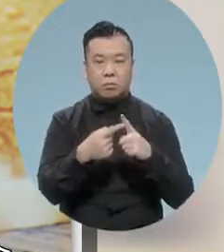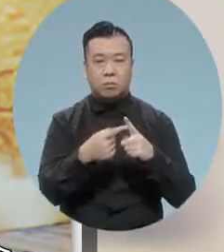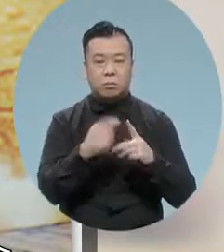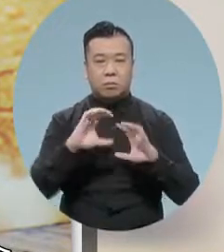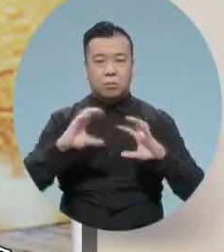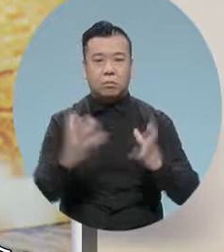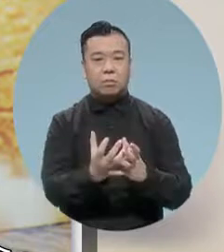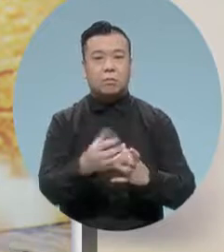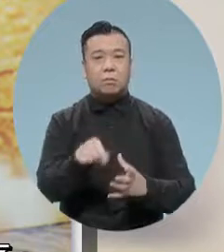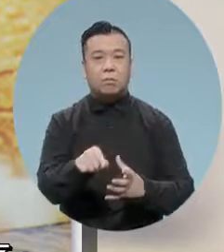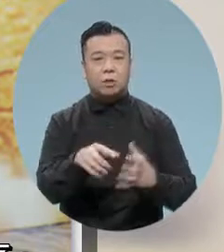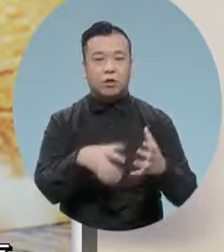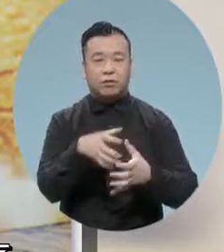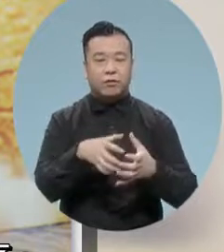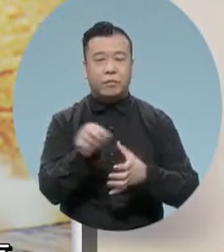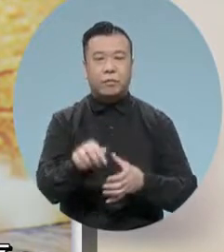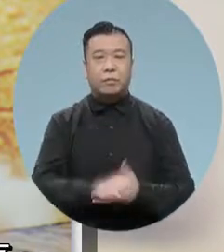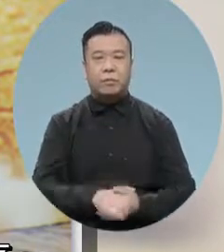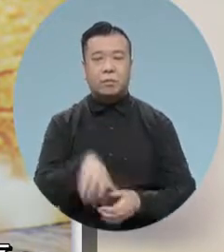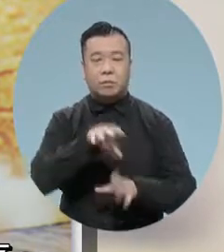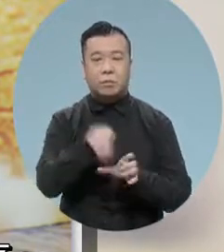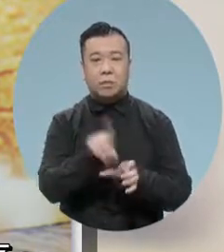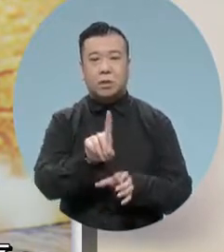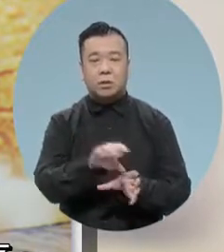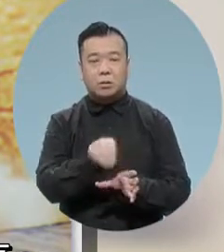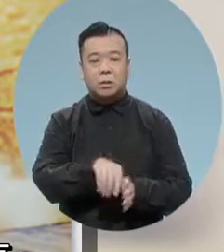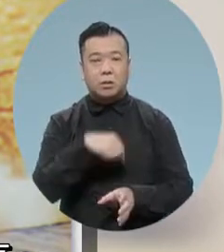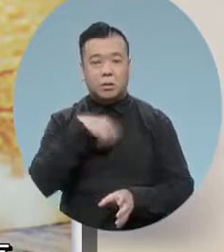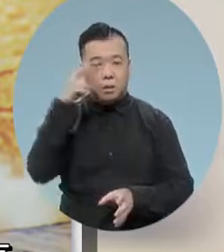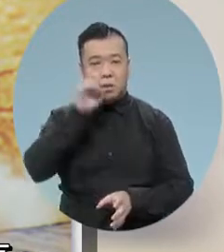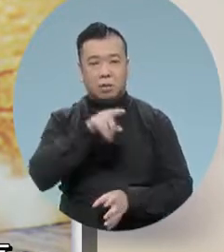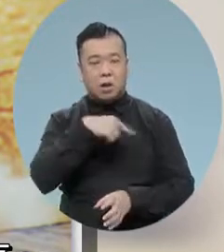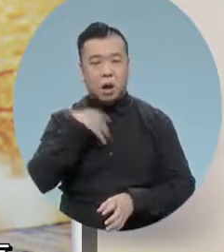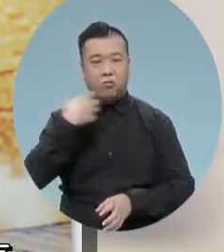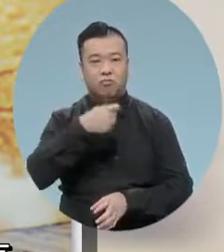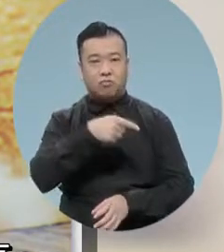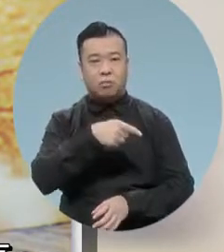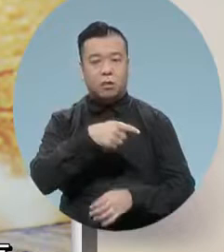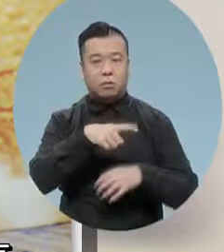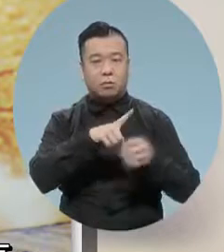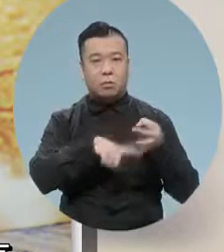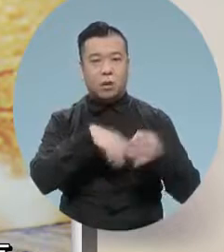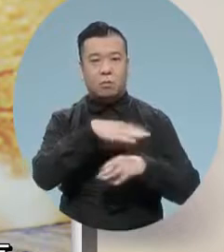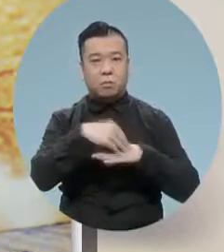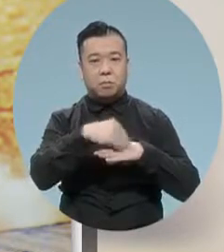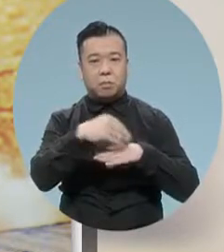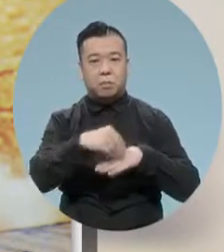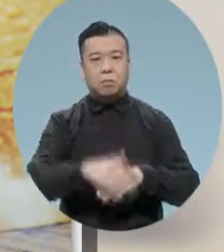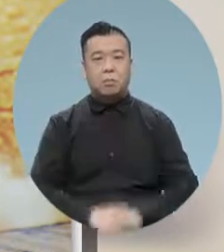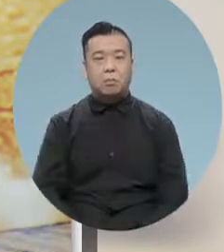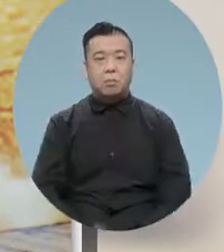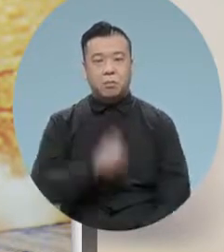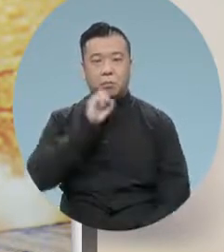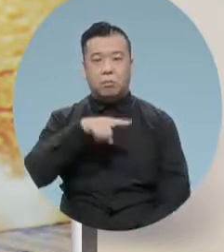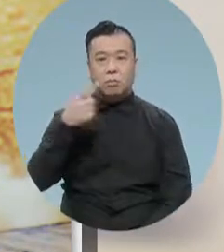聚会，包括我们一路都讲到的领袖毛泽东，还有很多